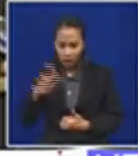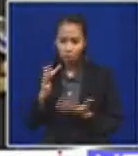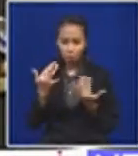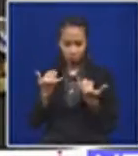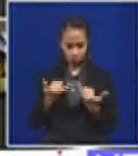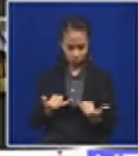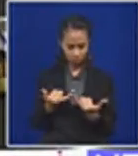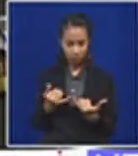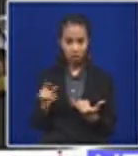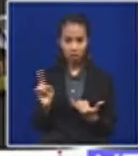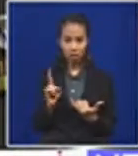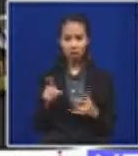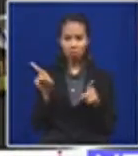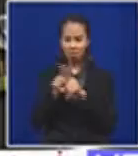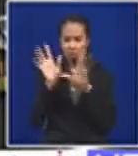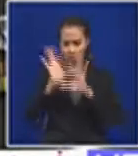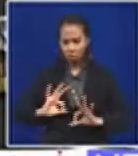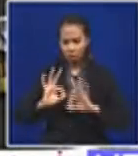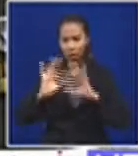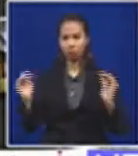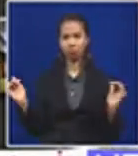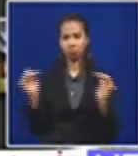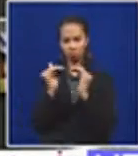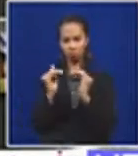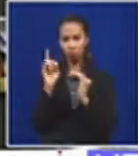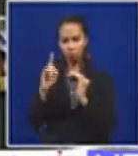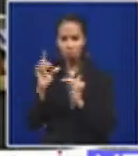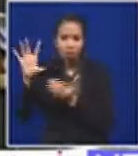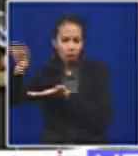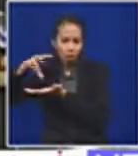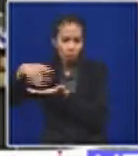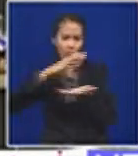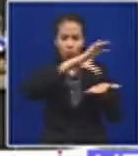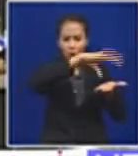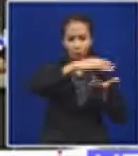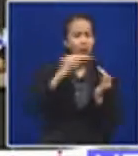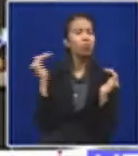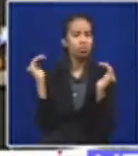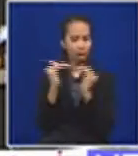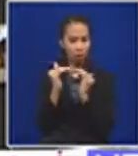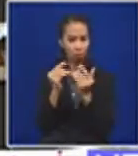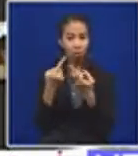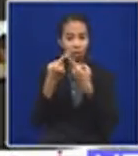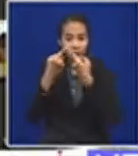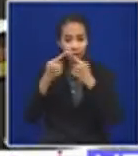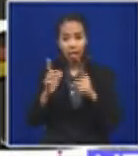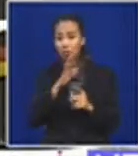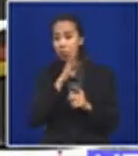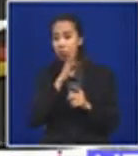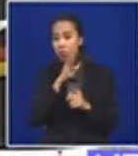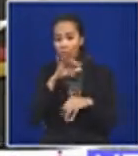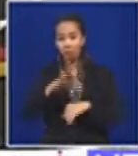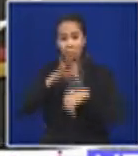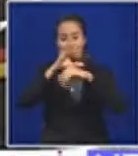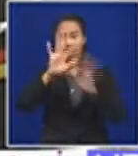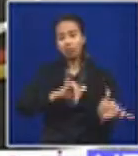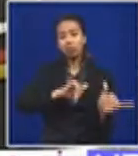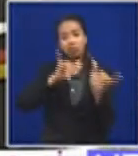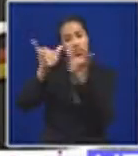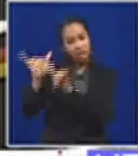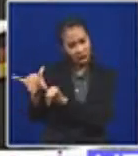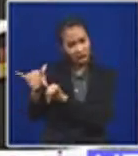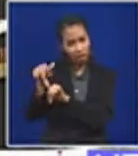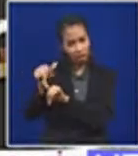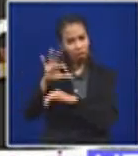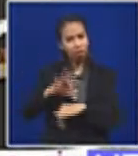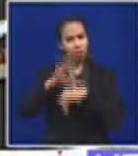ขอให้ความเป็นธรรมทุกฝ่ายแล้วก็รับฟังนะครับส่วนในการแต่งตั้งโยกย้ายท่านผู้กับทุ่งส